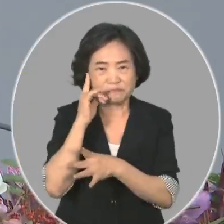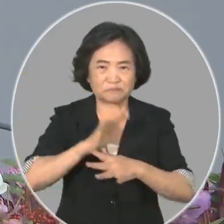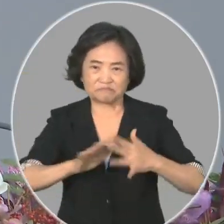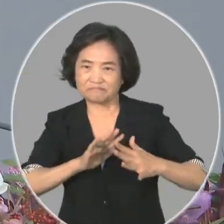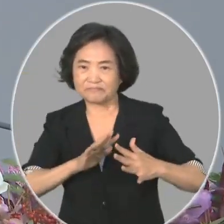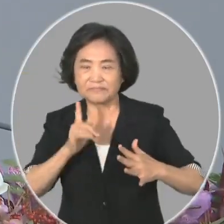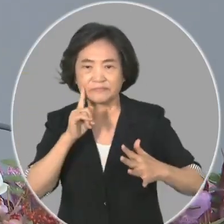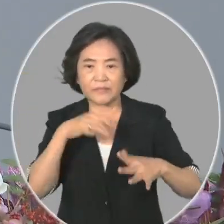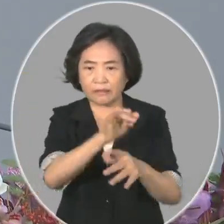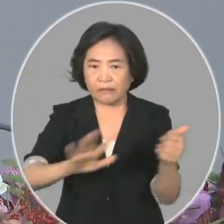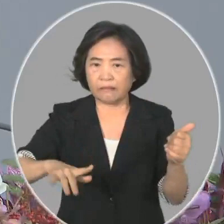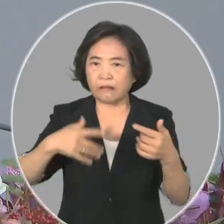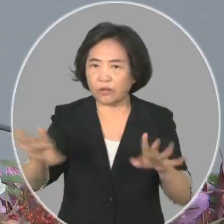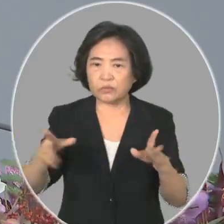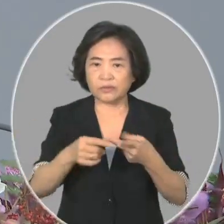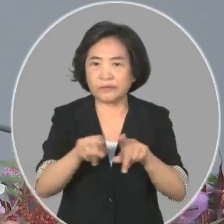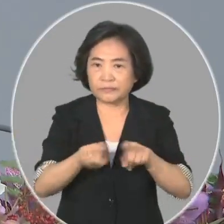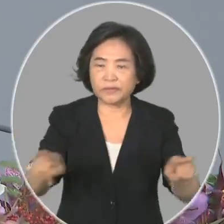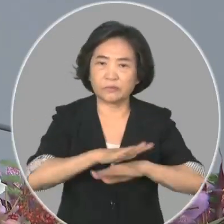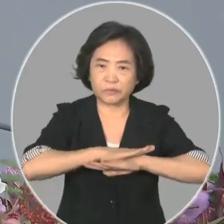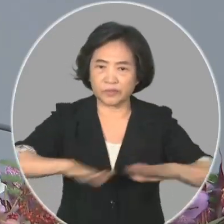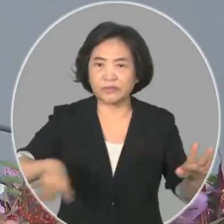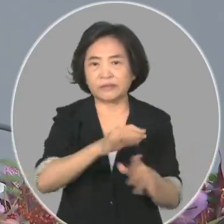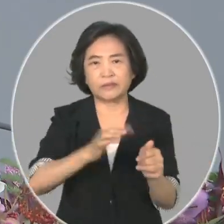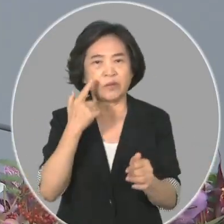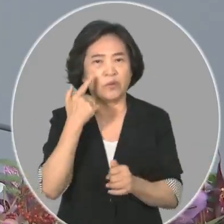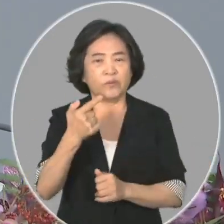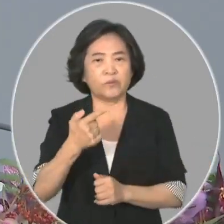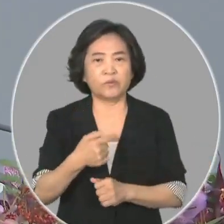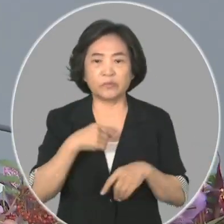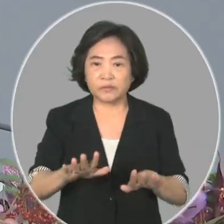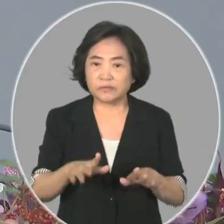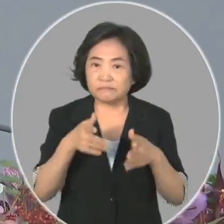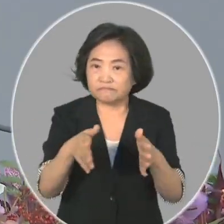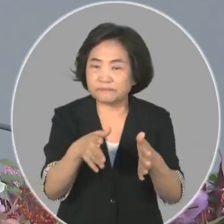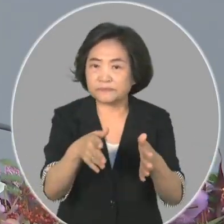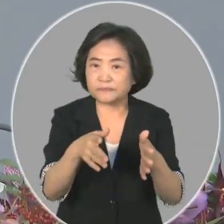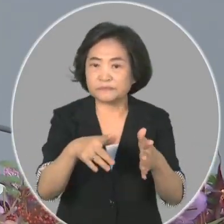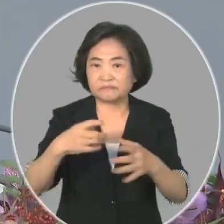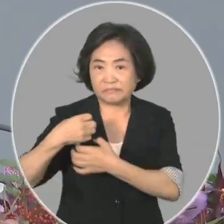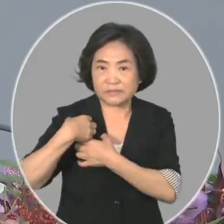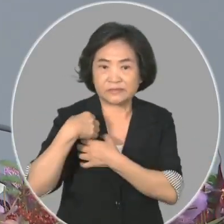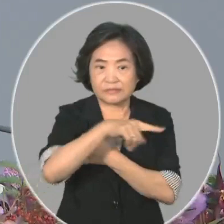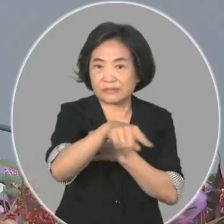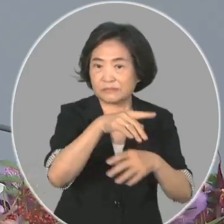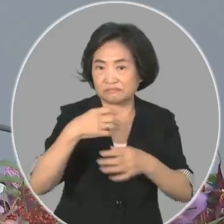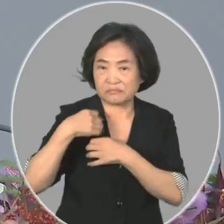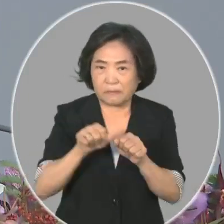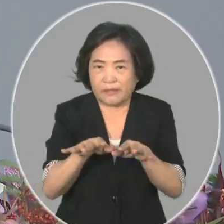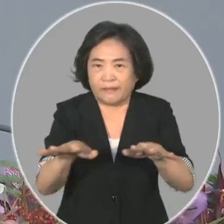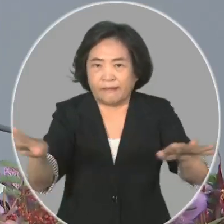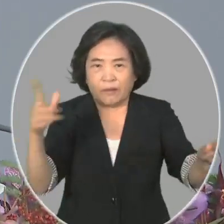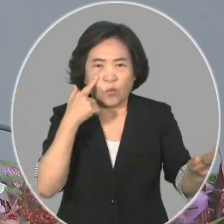印太地区的和平稳定。我们绝对不能忽视军事的扩张正在挑